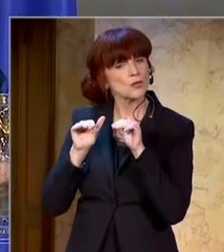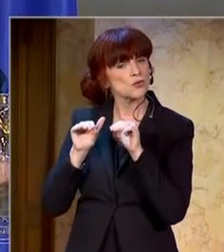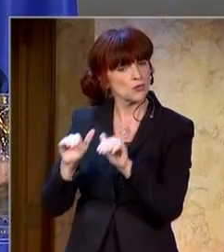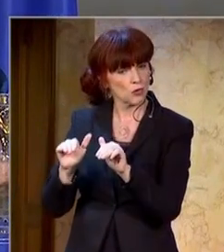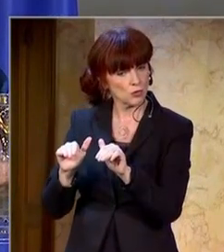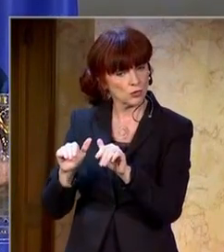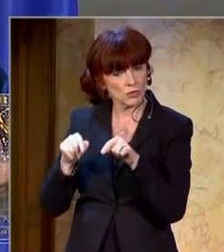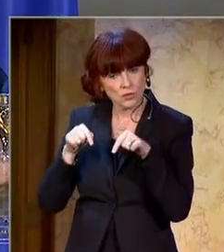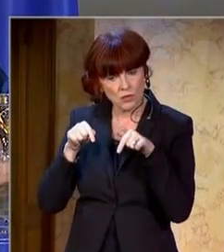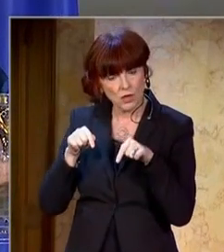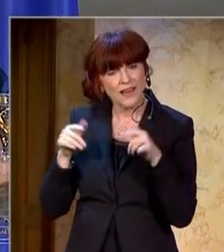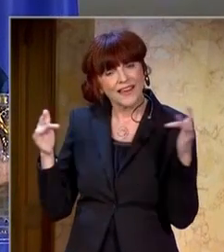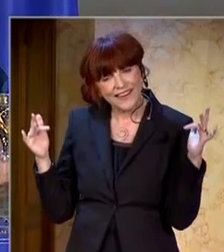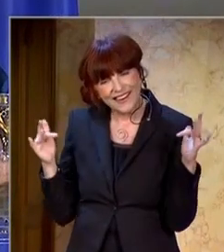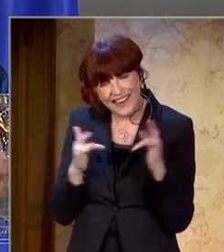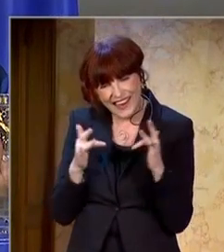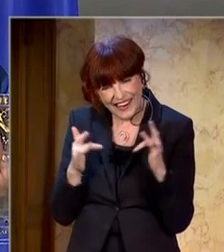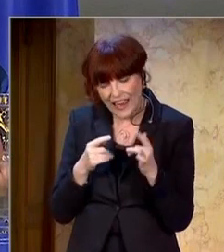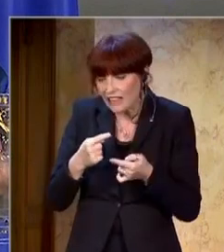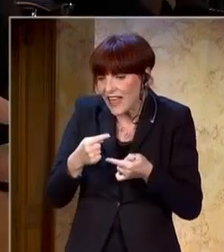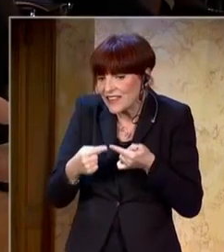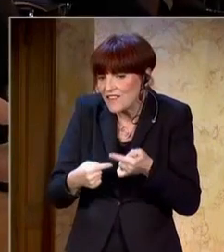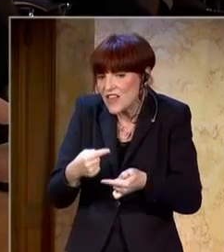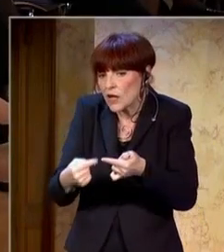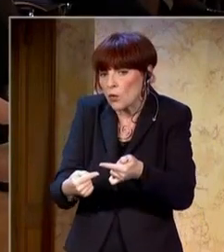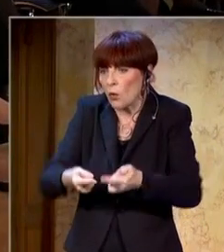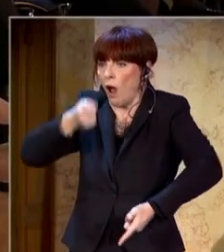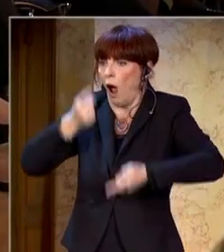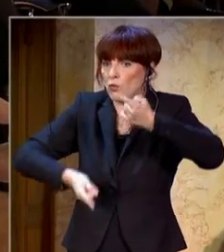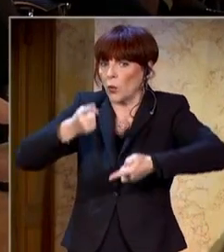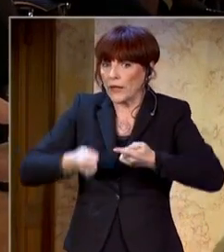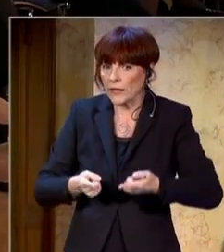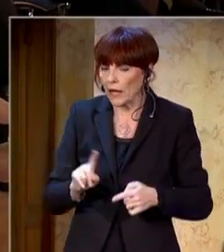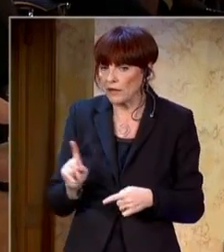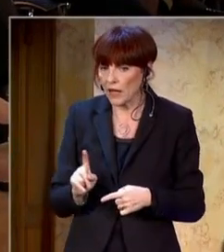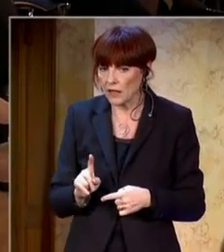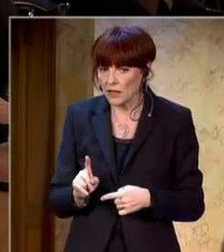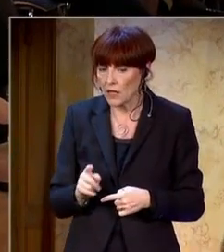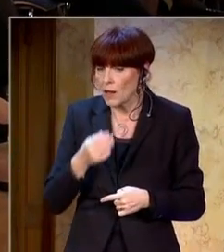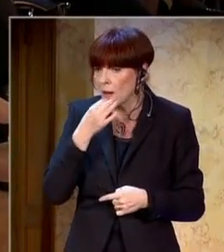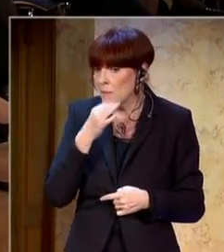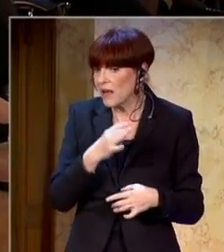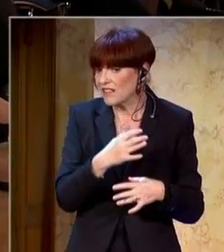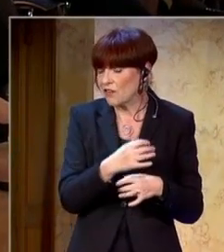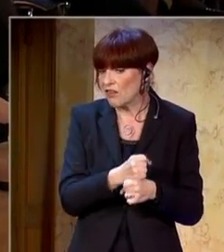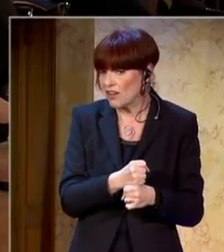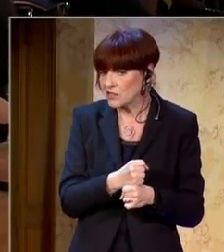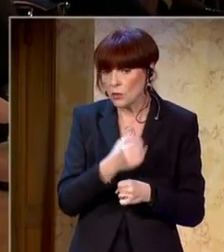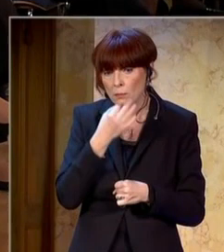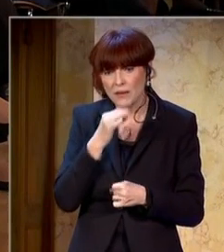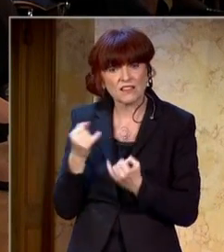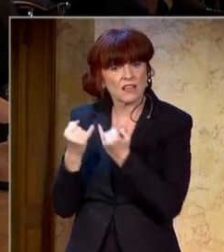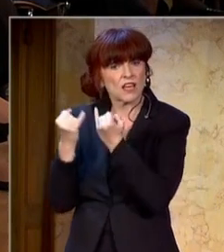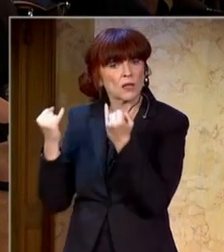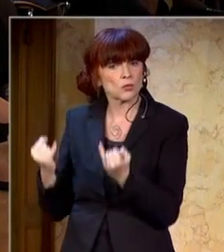illiberale Tendenzen wieder erleben oder überhaupt erleben. Die beste Verfassung und die besten Institutionen versagen